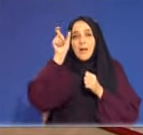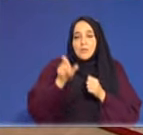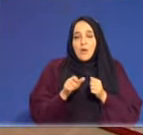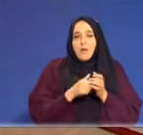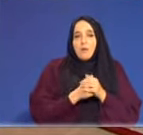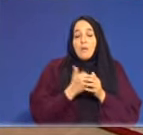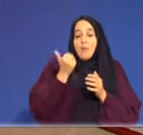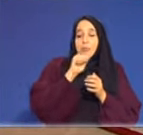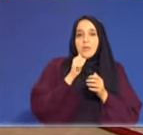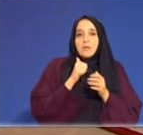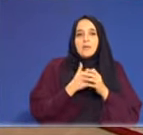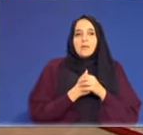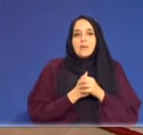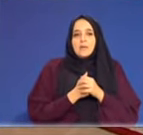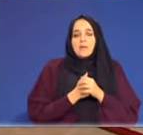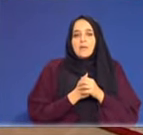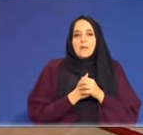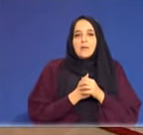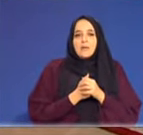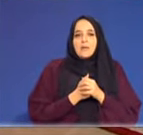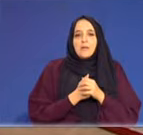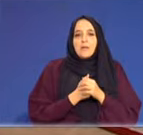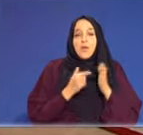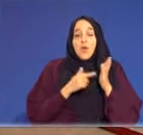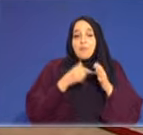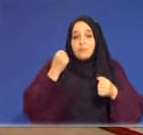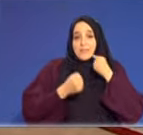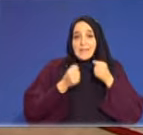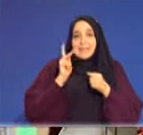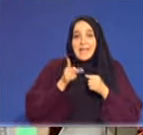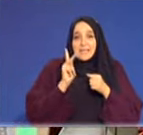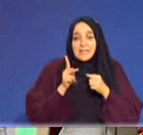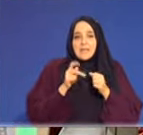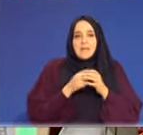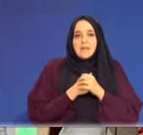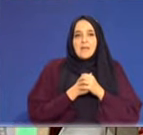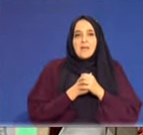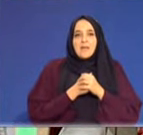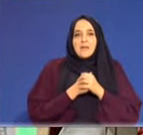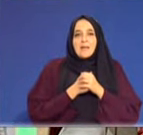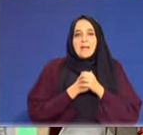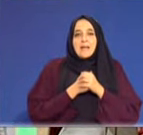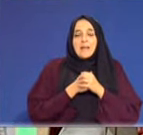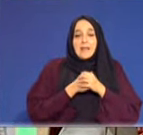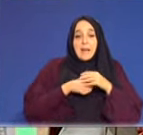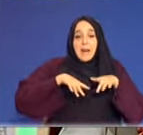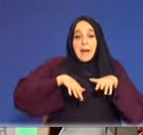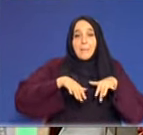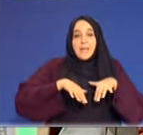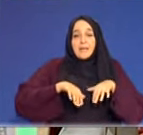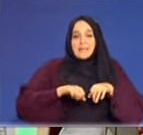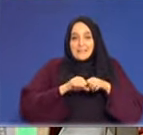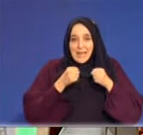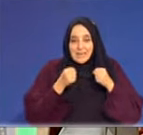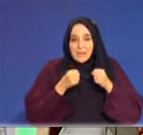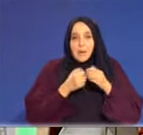يعني هذه. وكي هلكوا التاكسي راحت خلاص، ورجليه يعني صح الضربه الاولى ضر، ودركا لابس